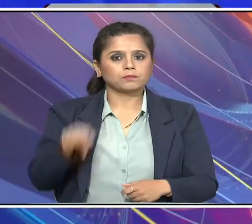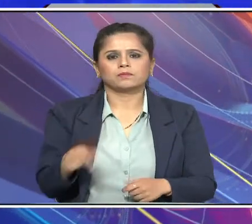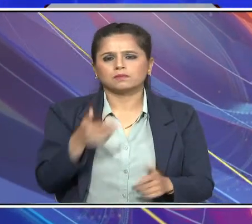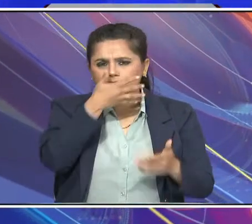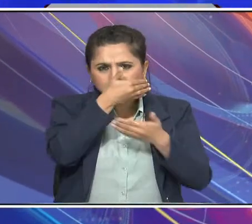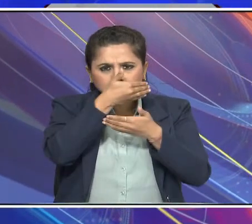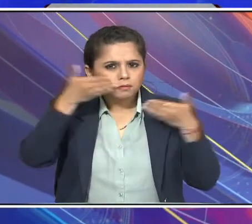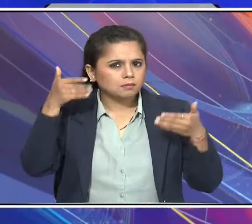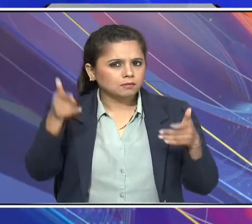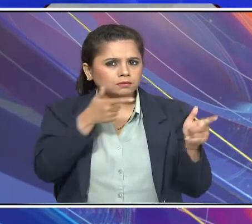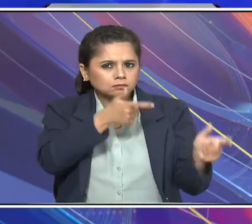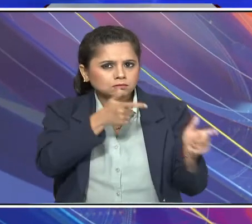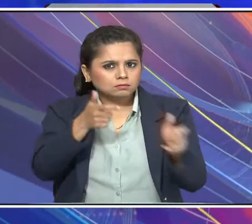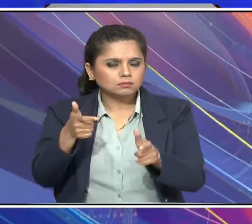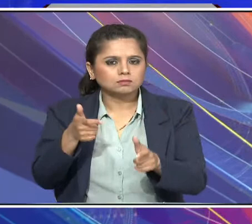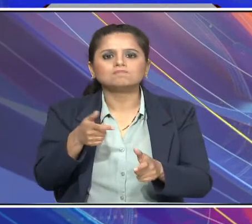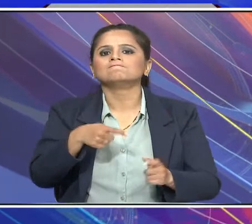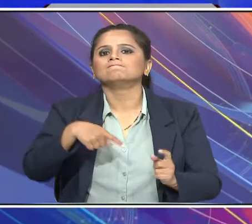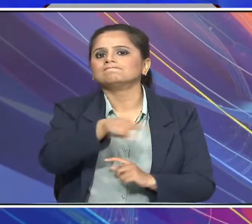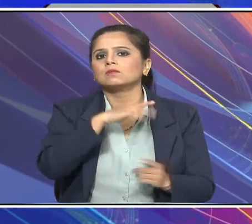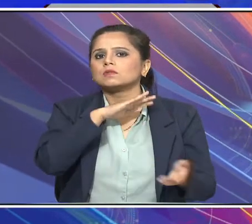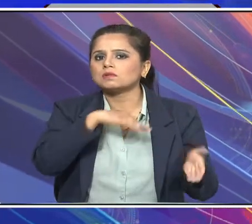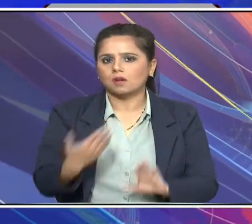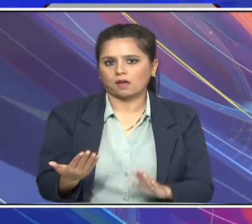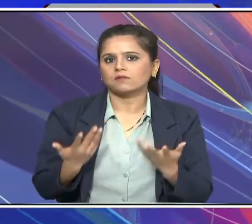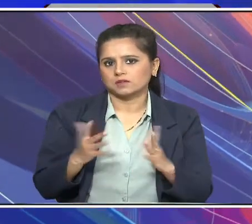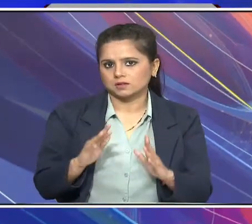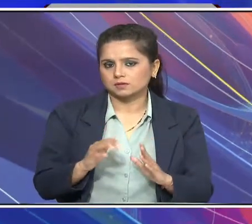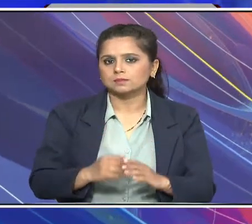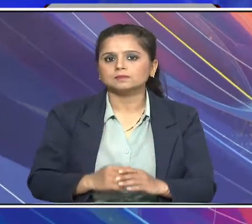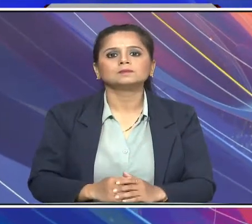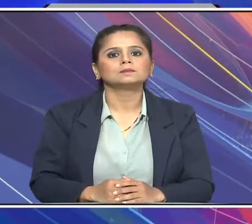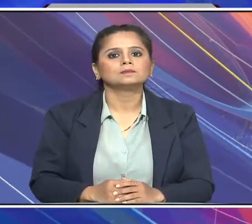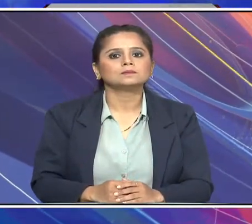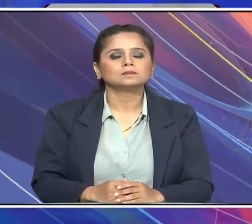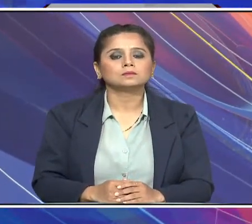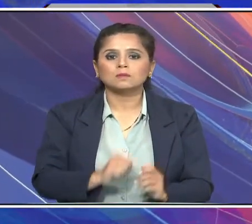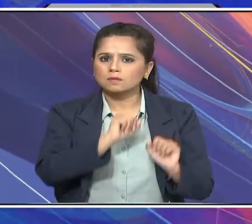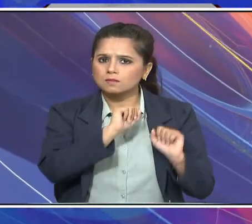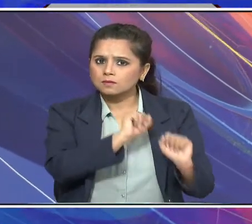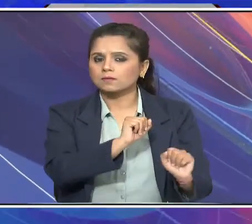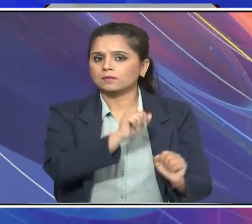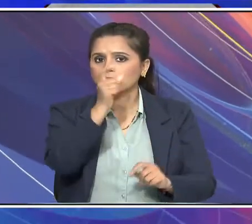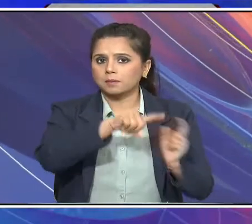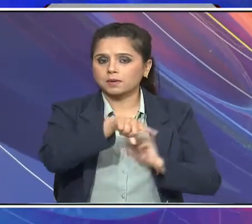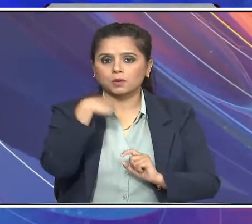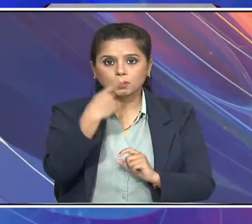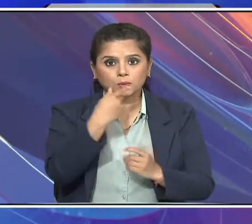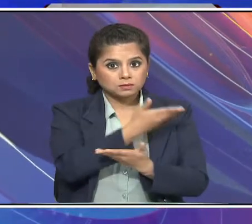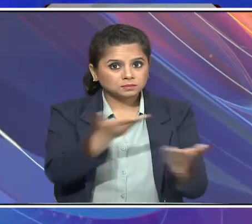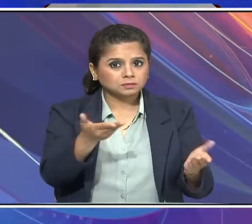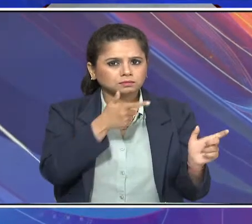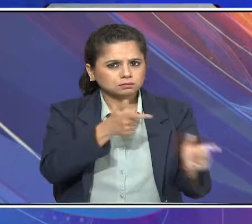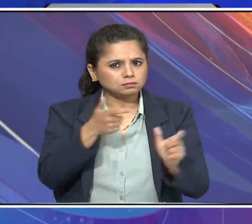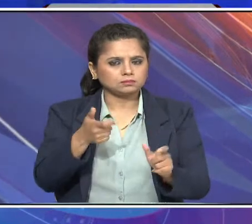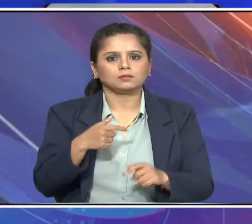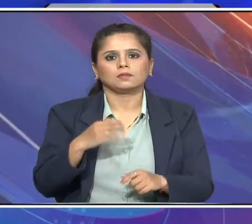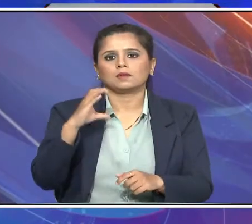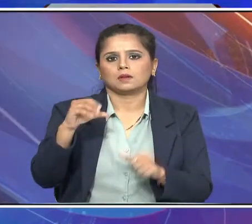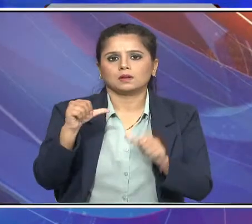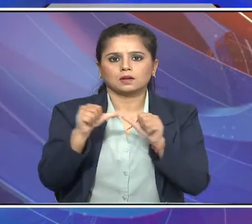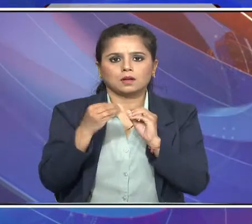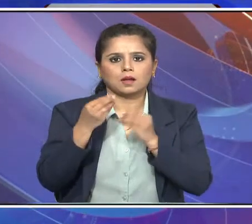हमले में शहादत हुई है उनके प्रति कैबिनेट ने